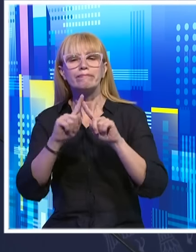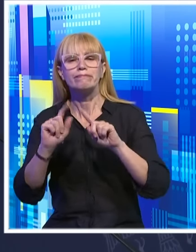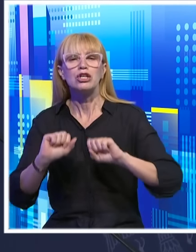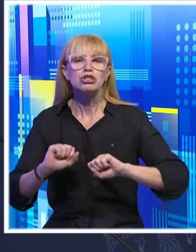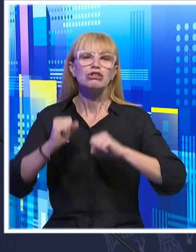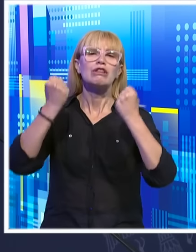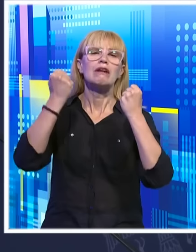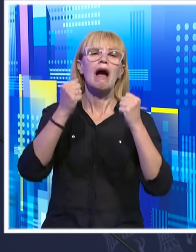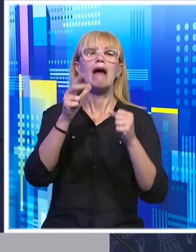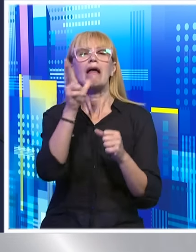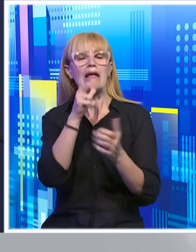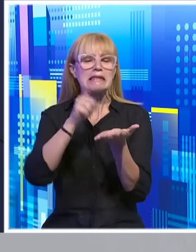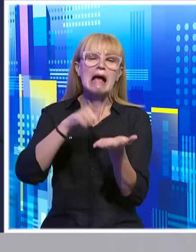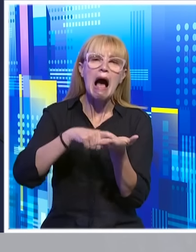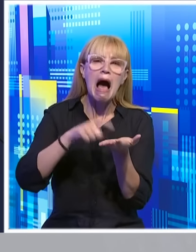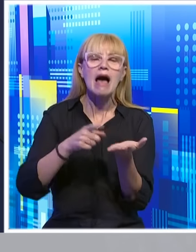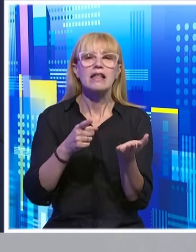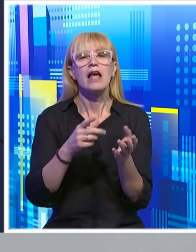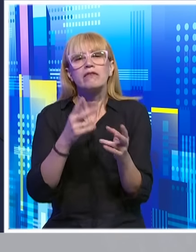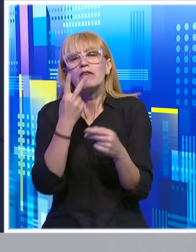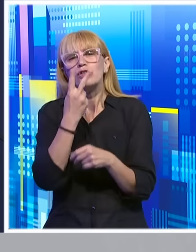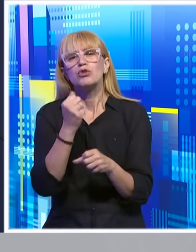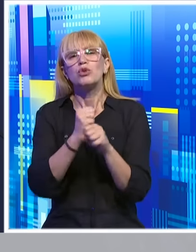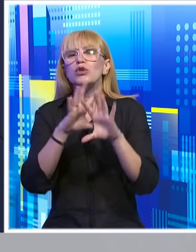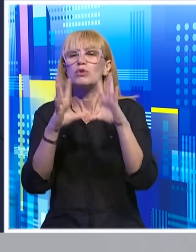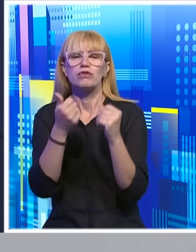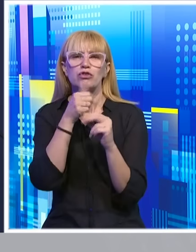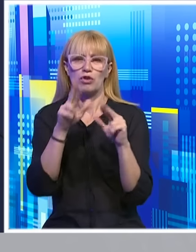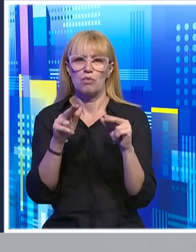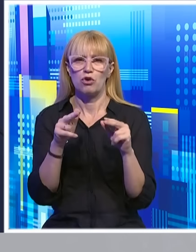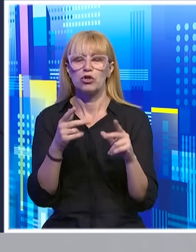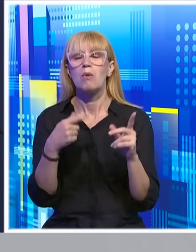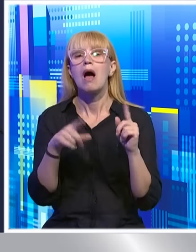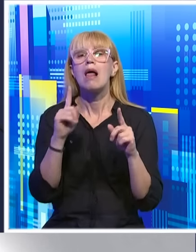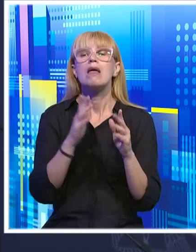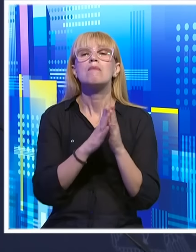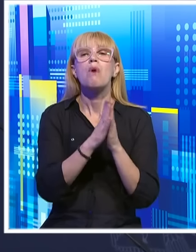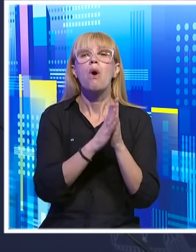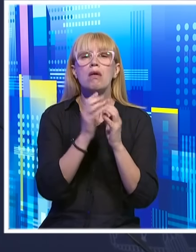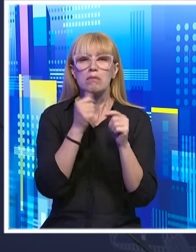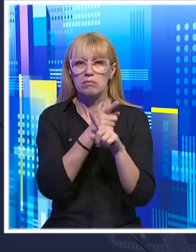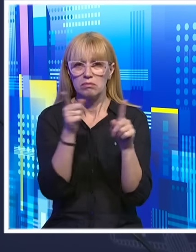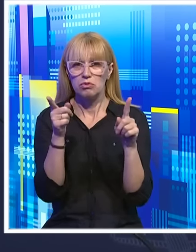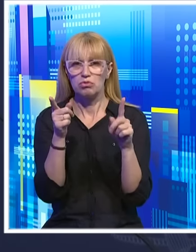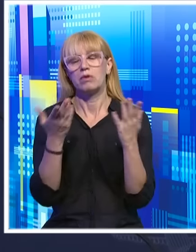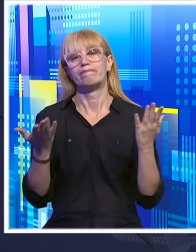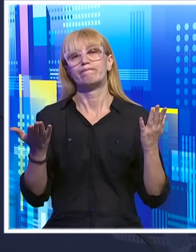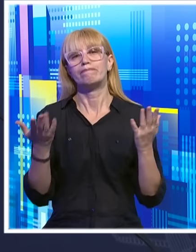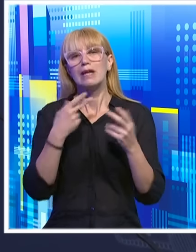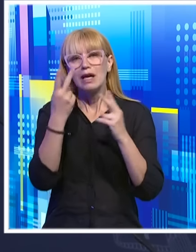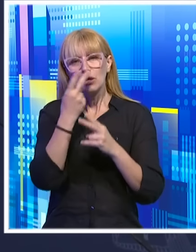zahteva, gledat ćemo da učinimo sve što je moguće. Ali molim sve ljude, ja razumem